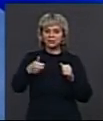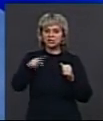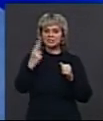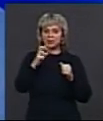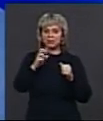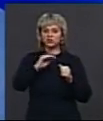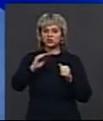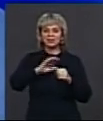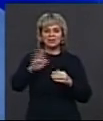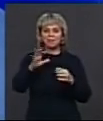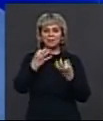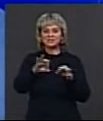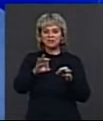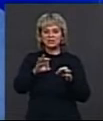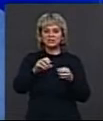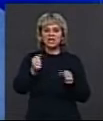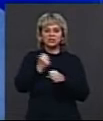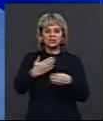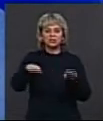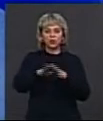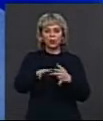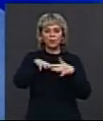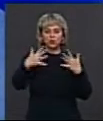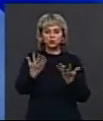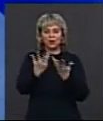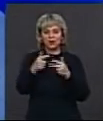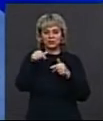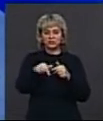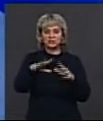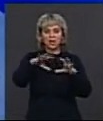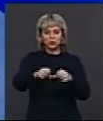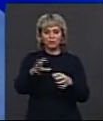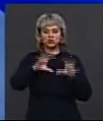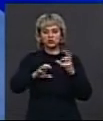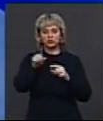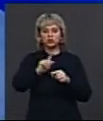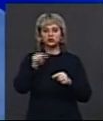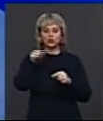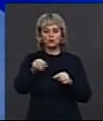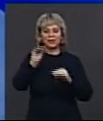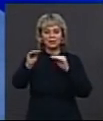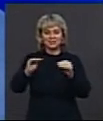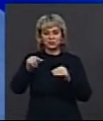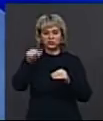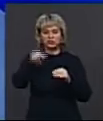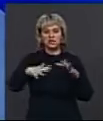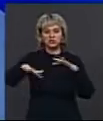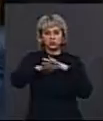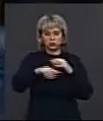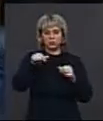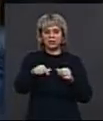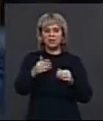ЦБЖ не позволяет производить такое большое количество отлова животных, чтобы их разместить именно на